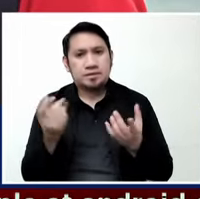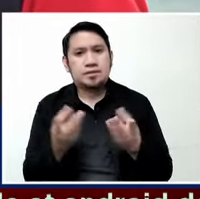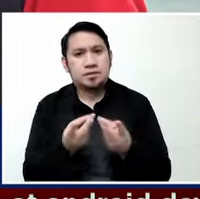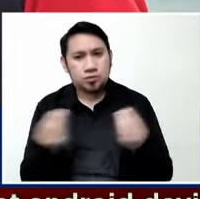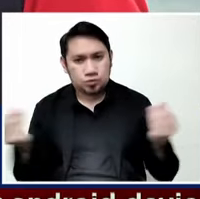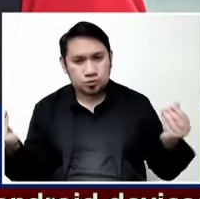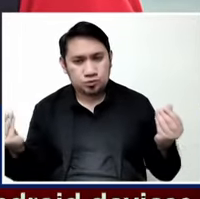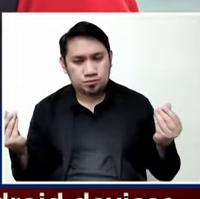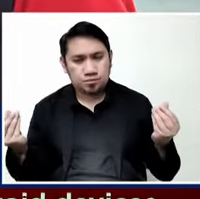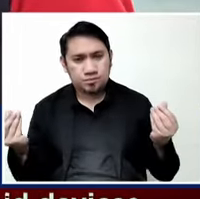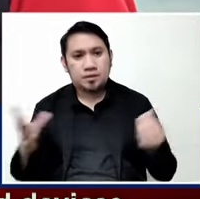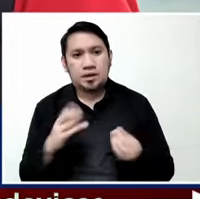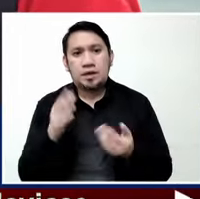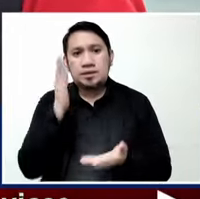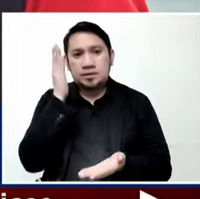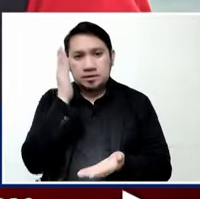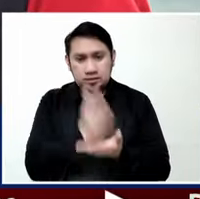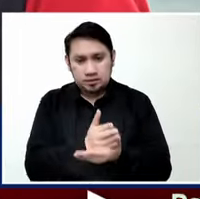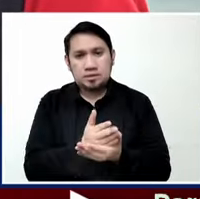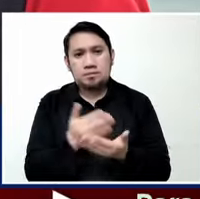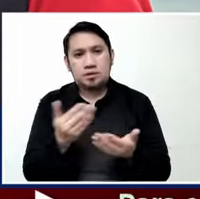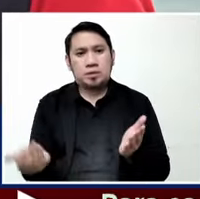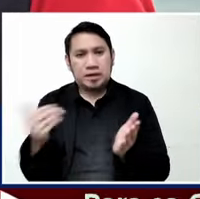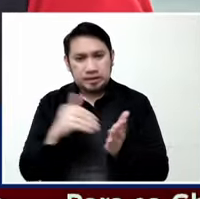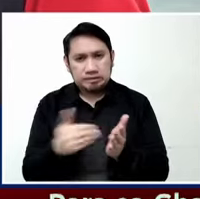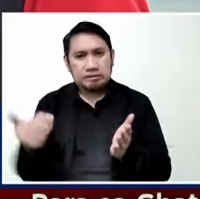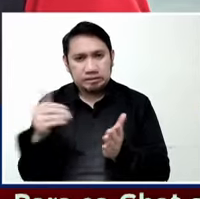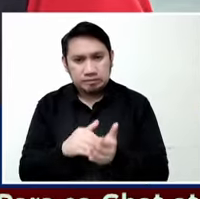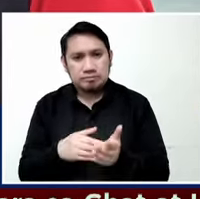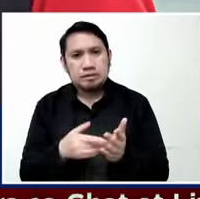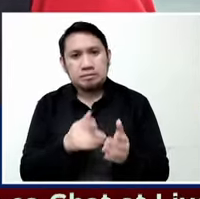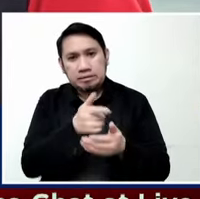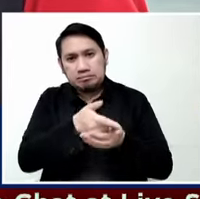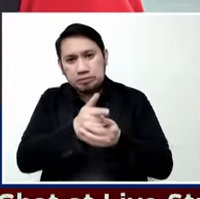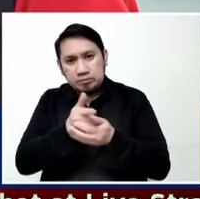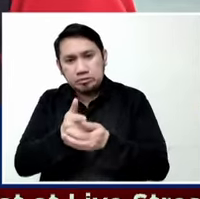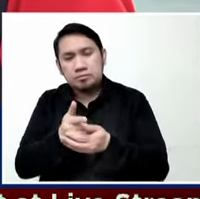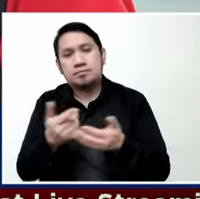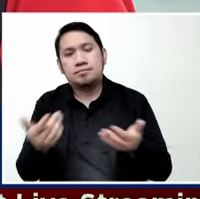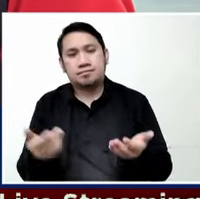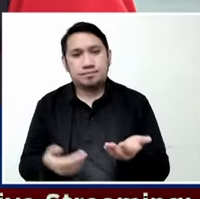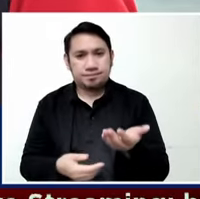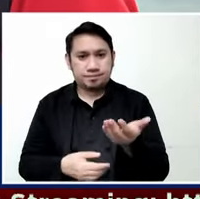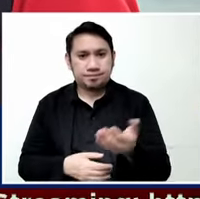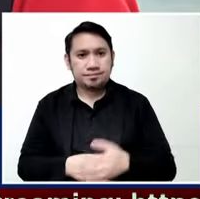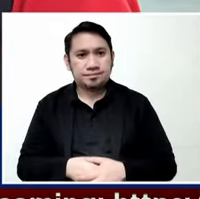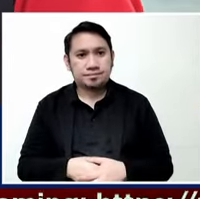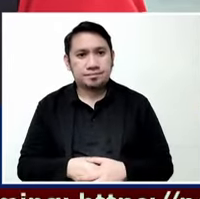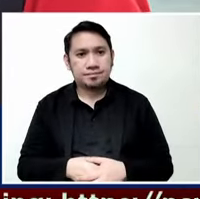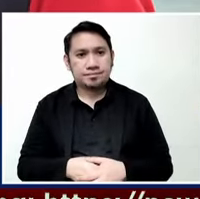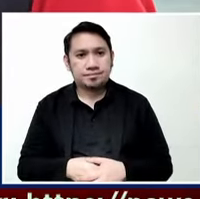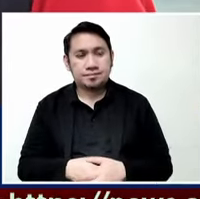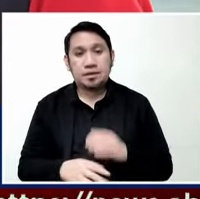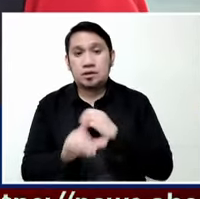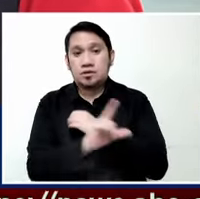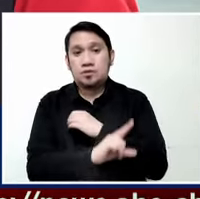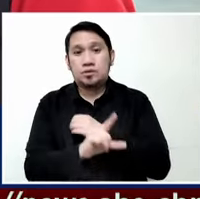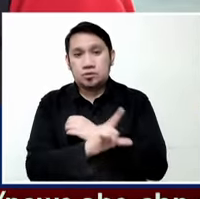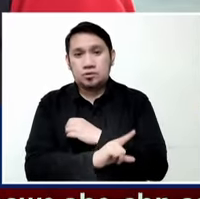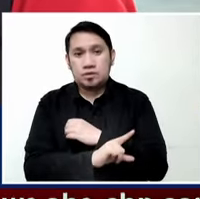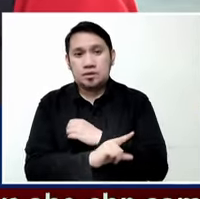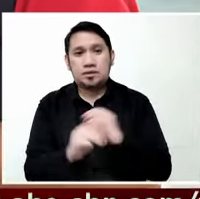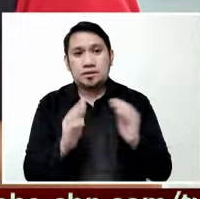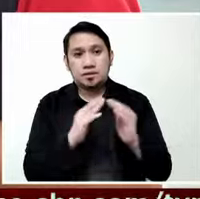at matigil na ang sunod-sunod na pagpatay. Dennis Datu, ABS-CBN News, Lucena City,